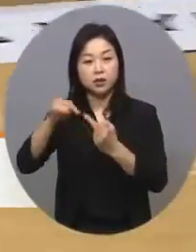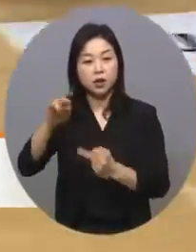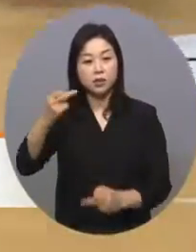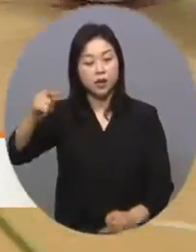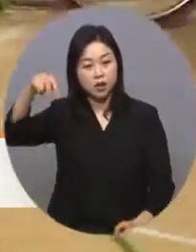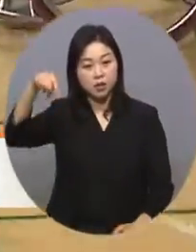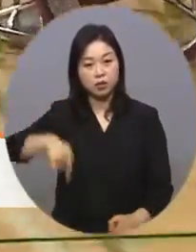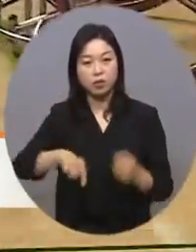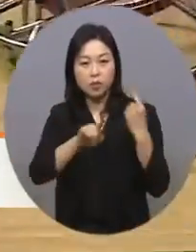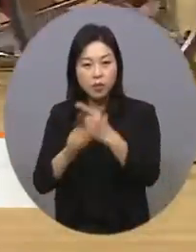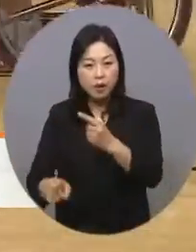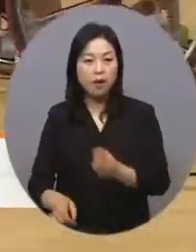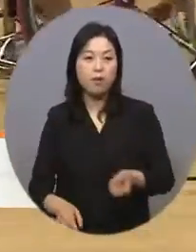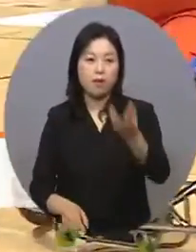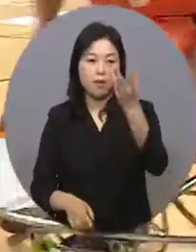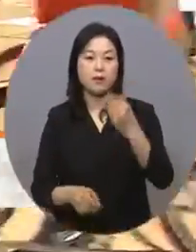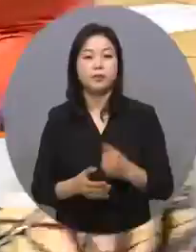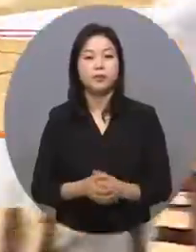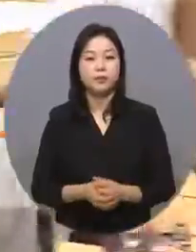우승을 차지했습니다.